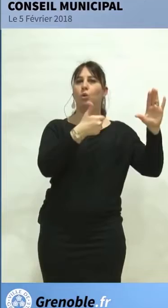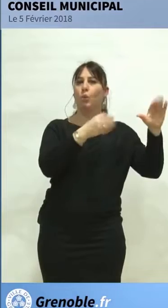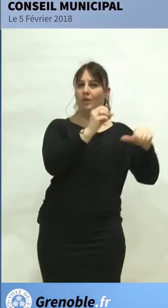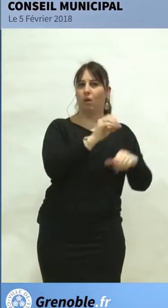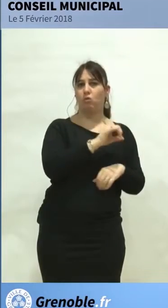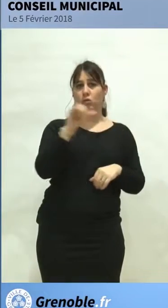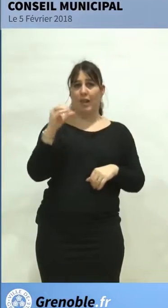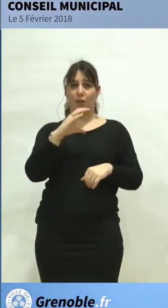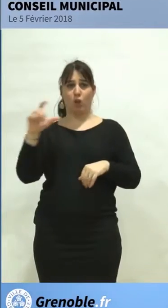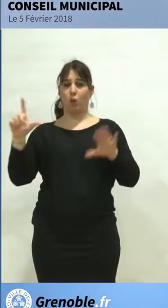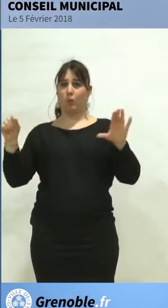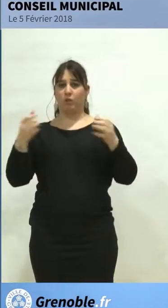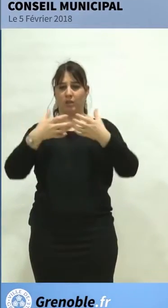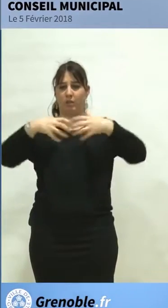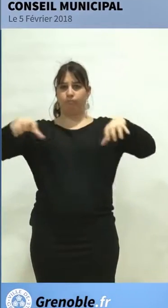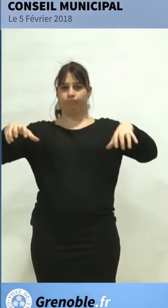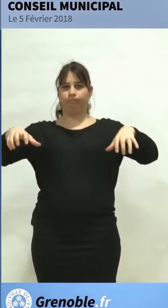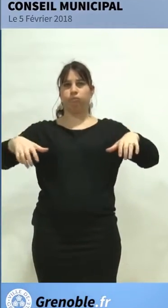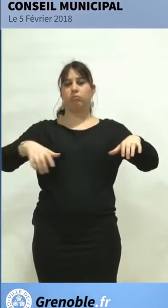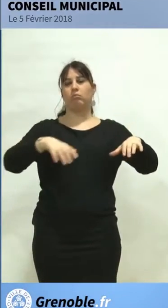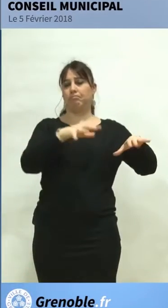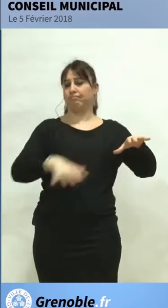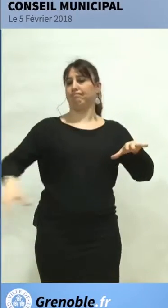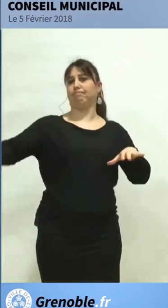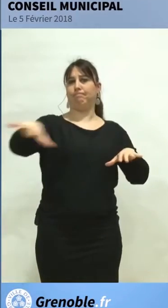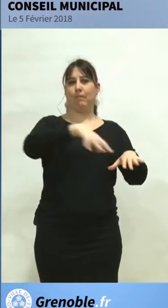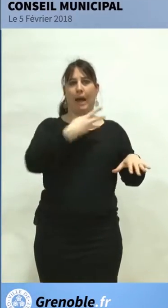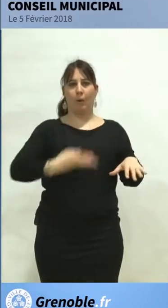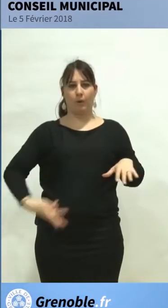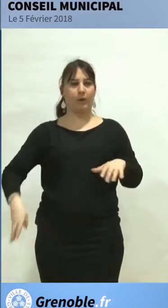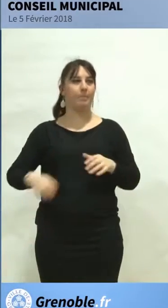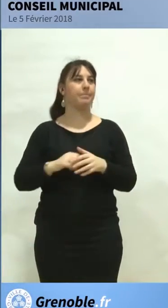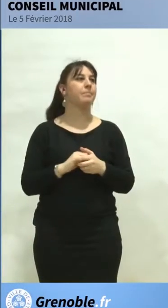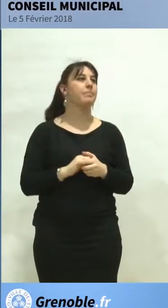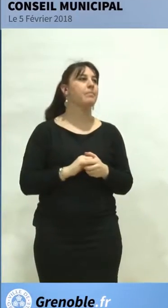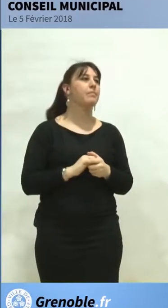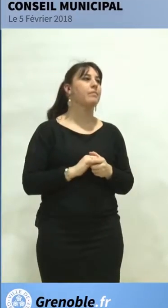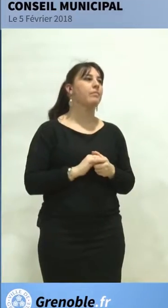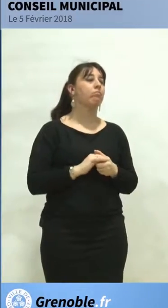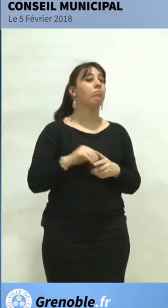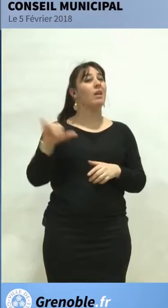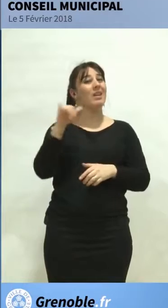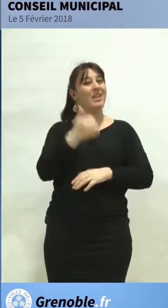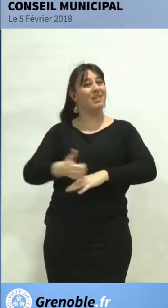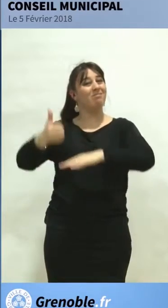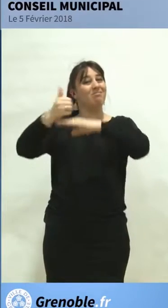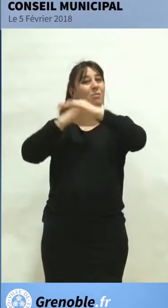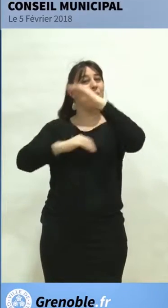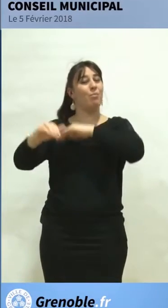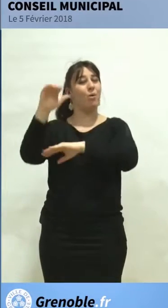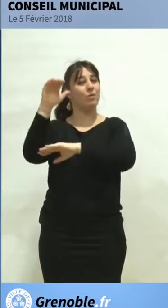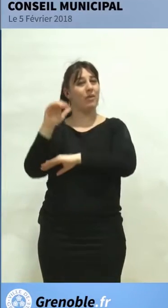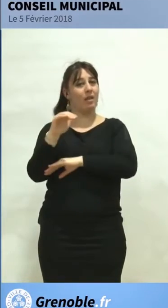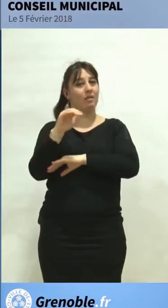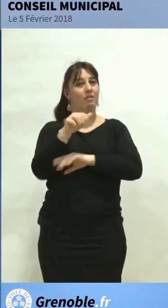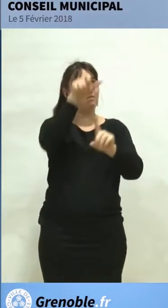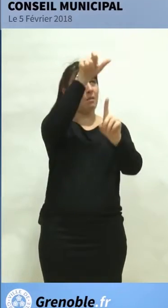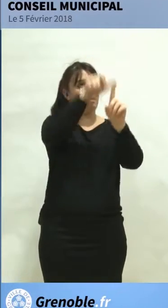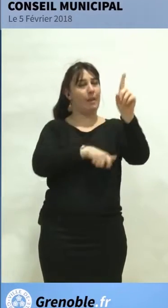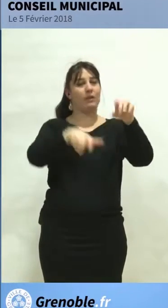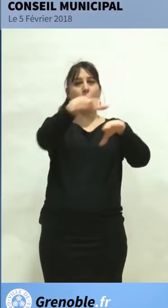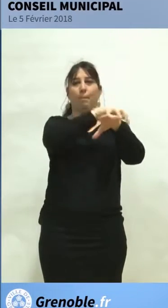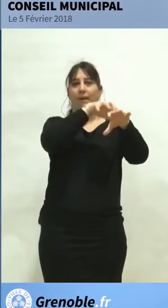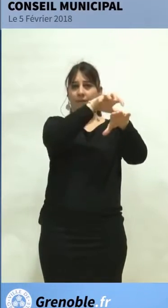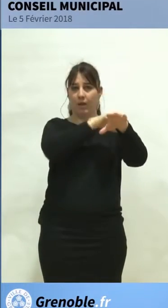170. Ce plan de sauvegarde, je vous le rappelle, est piloté par le préfet avec à ses côtés la ville ainsi